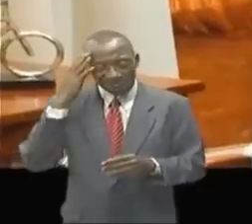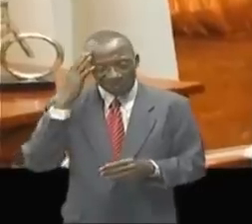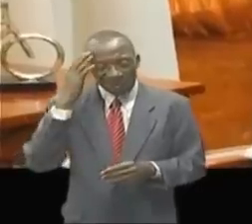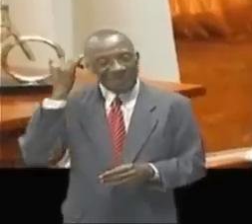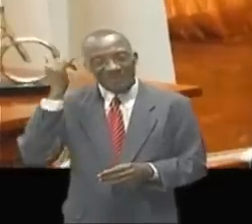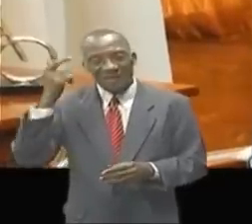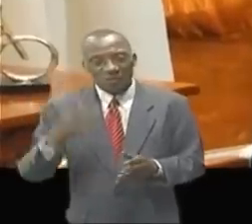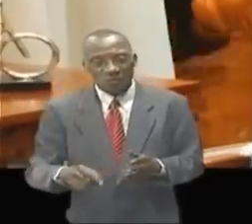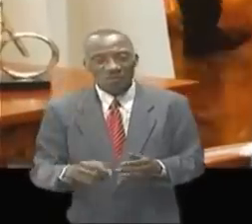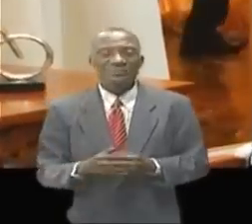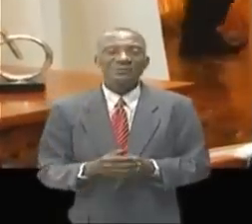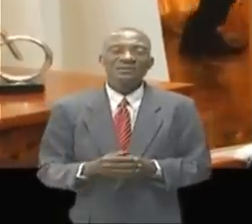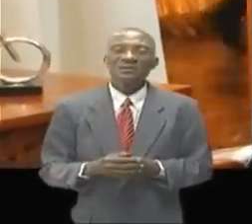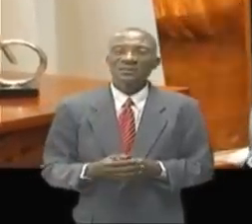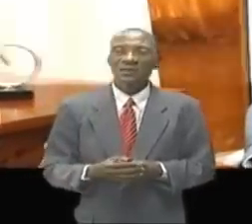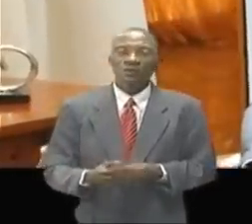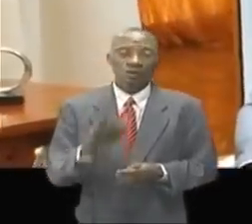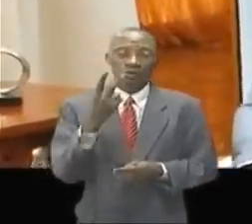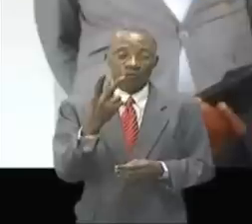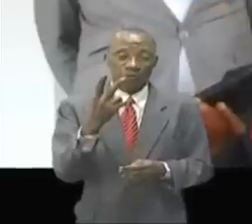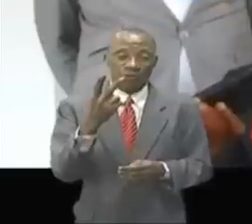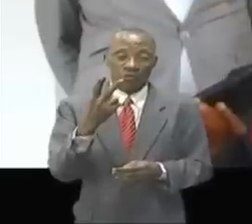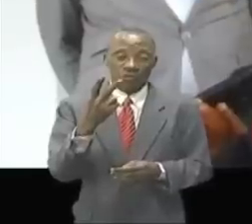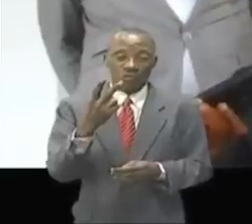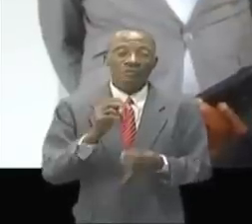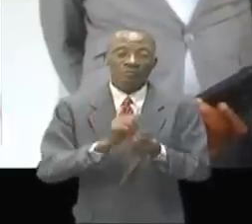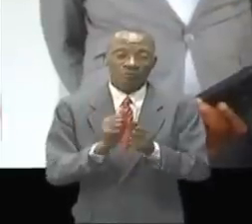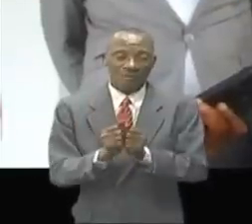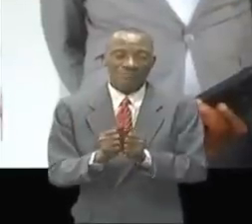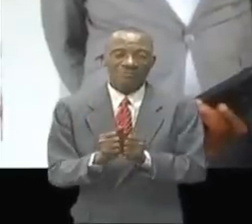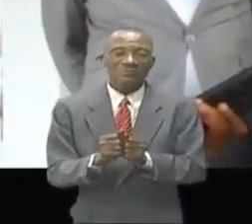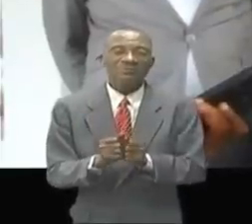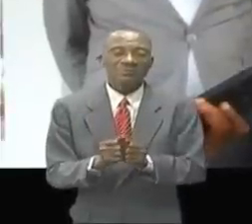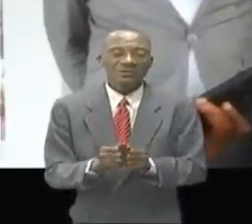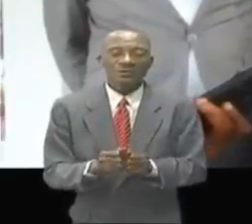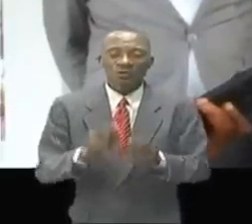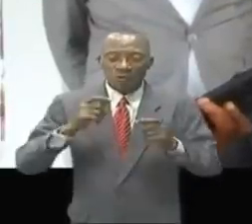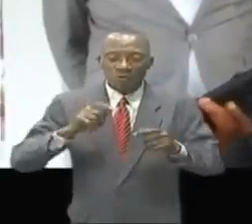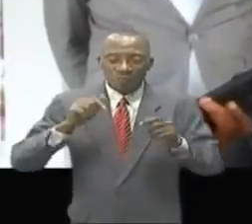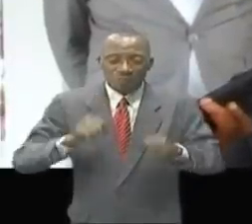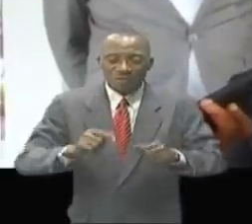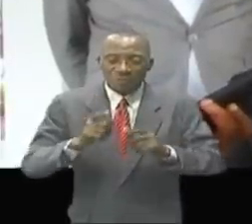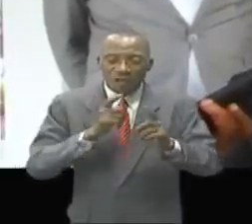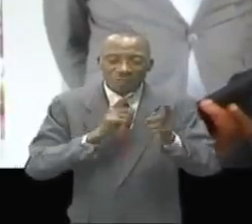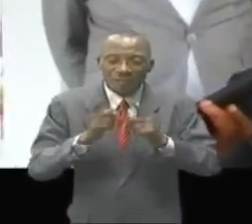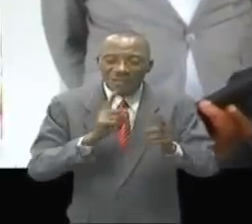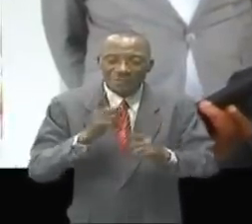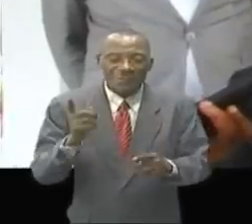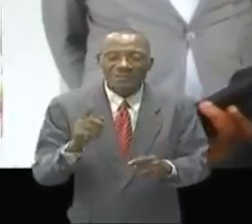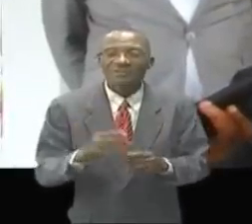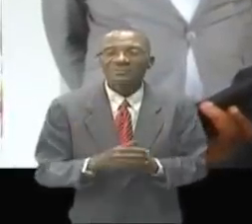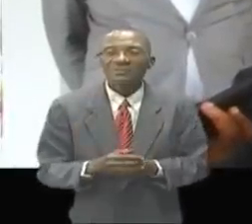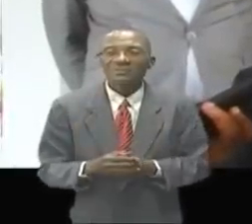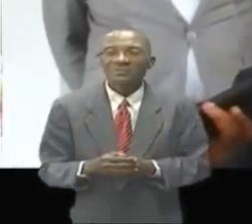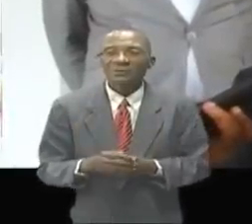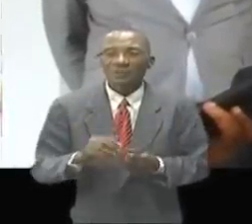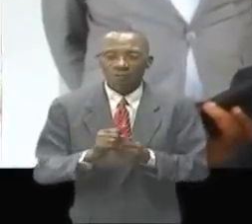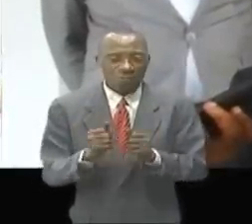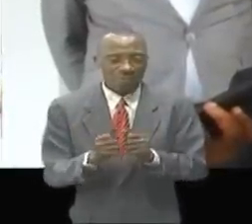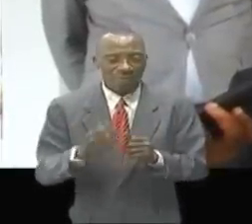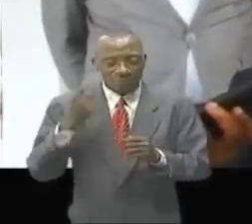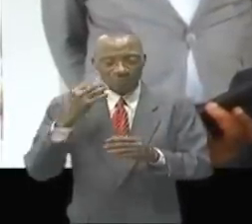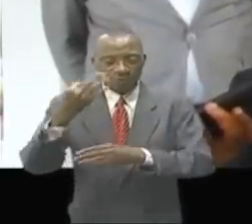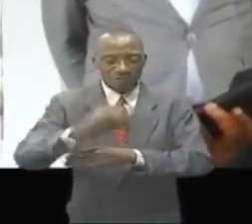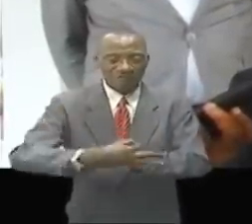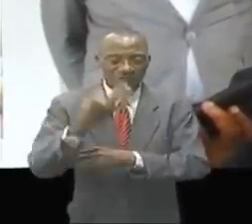est liée à deux principes qui sont non négociables pour nous. C'est le principe de l'intangibilité de nos frontières